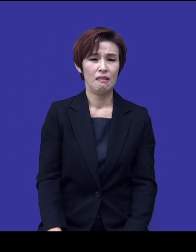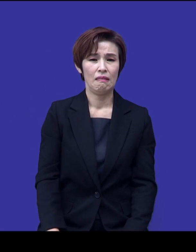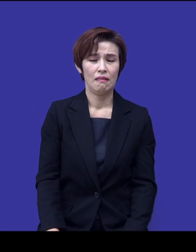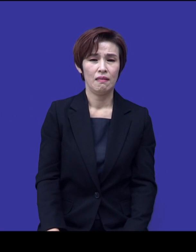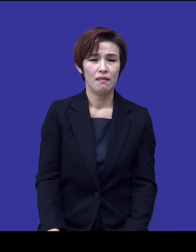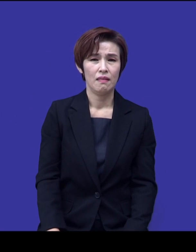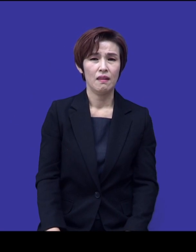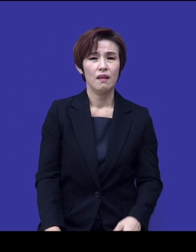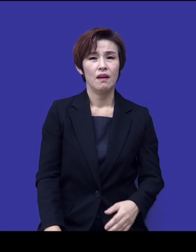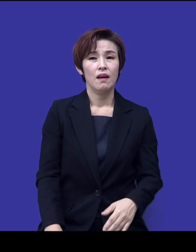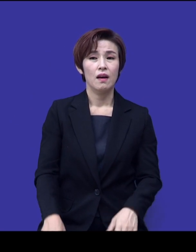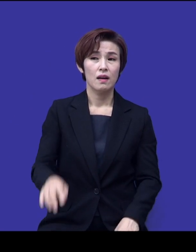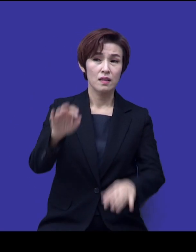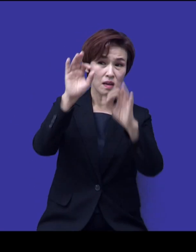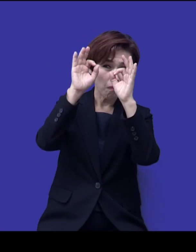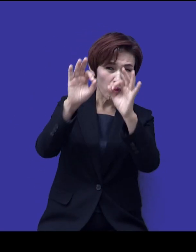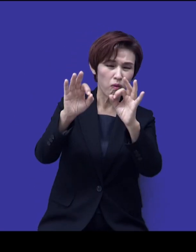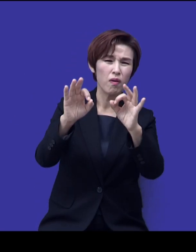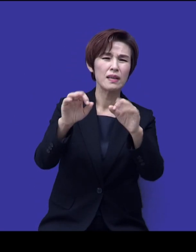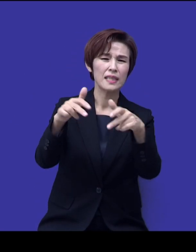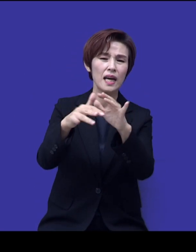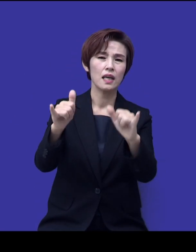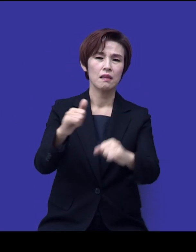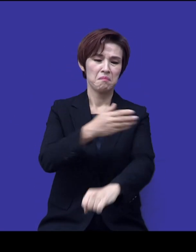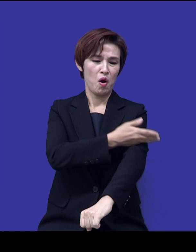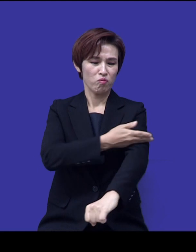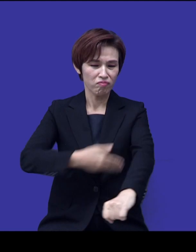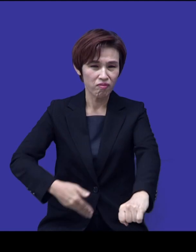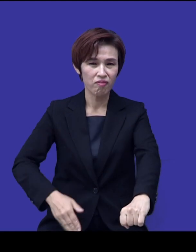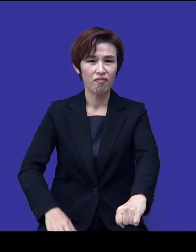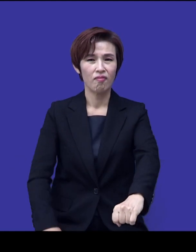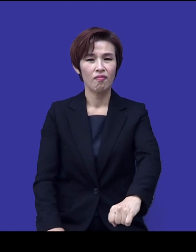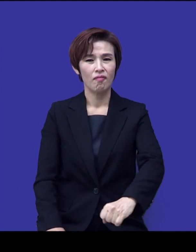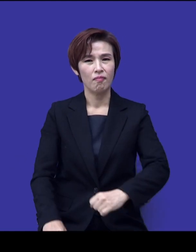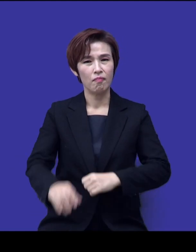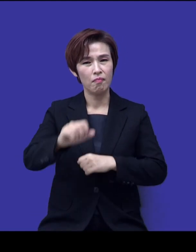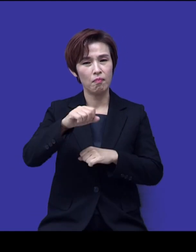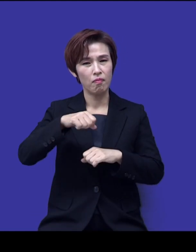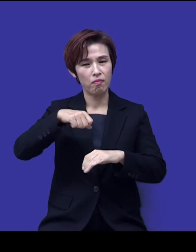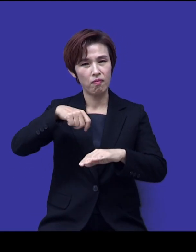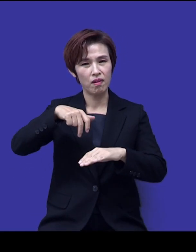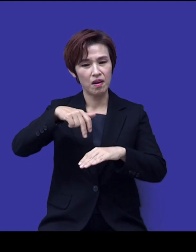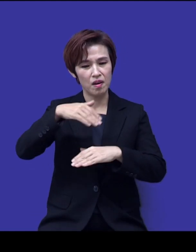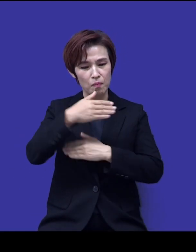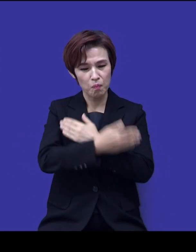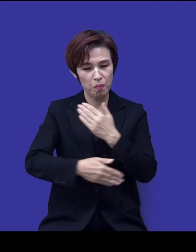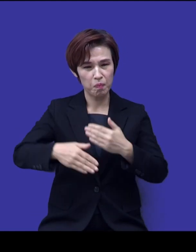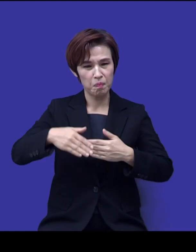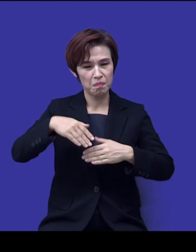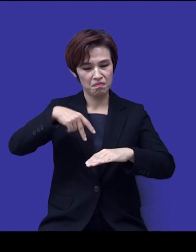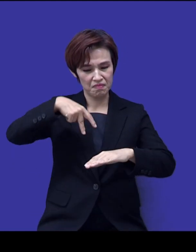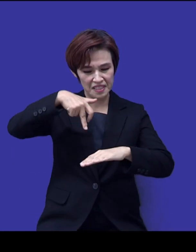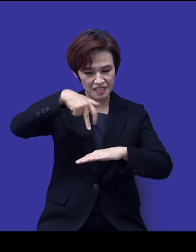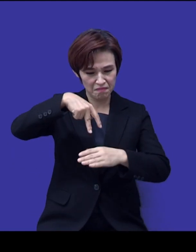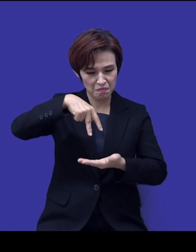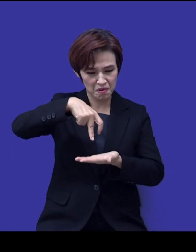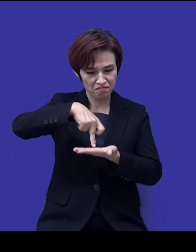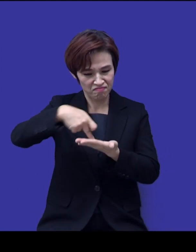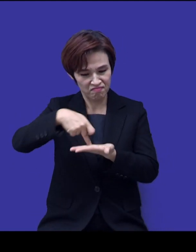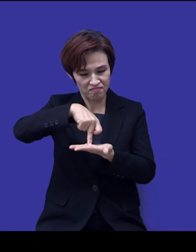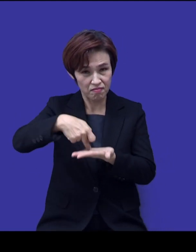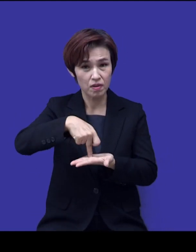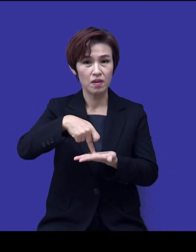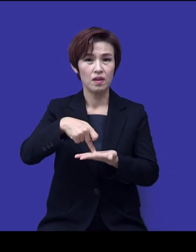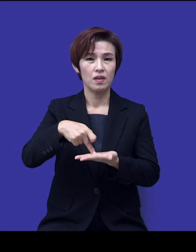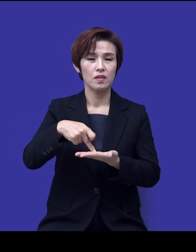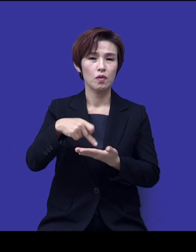네. 겉으로 보면 딱 눈으로 보면 장애인이에요. 예. 팔이 하나 없거나 네. 뭐 못 걷거나 예. 못 듣는데 댄스를 꿈꾸거나